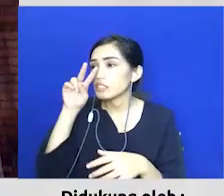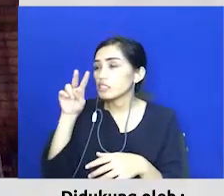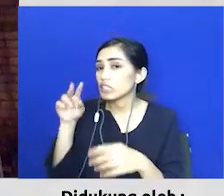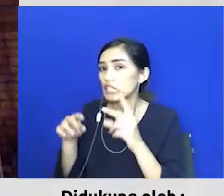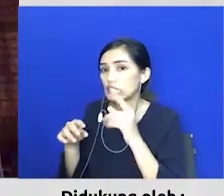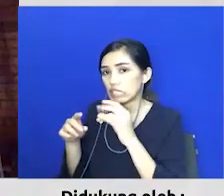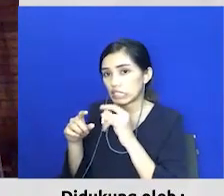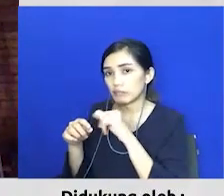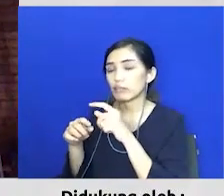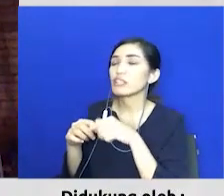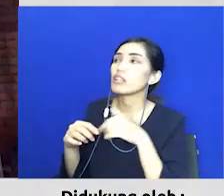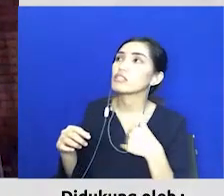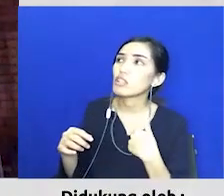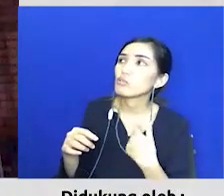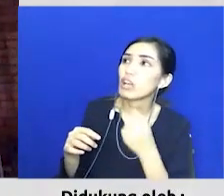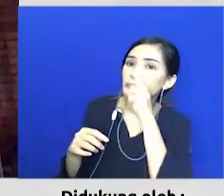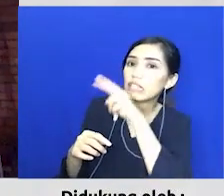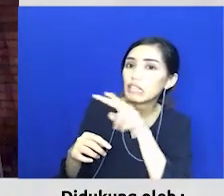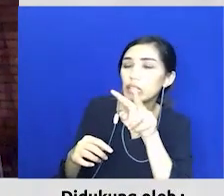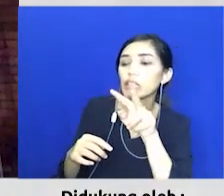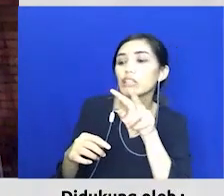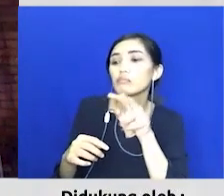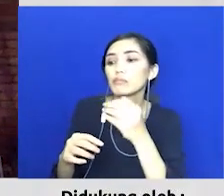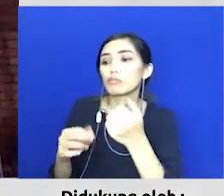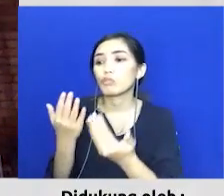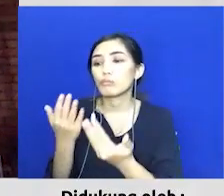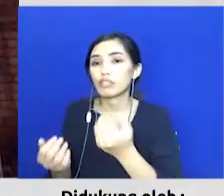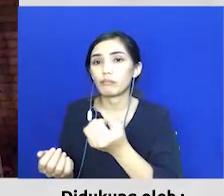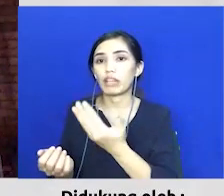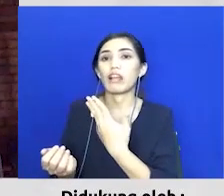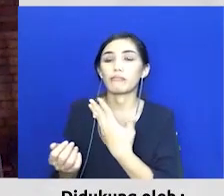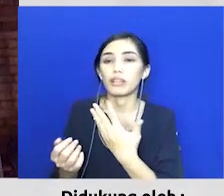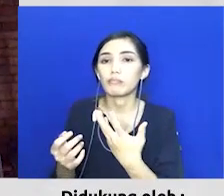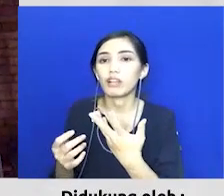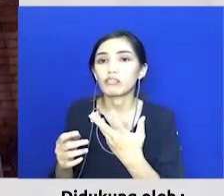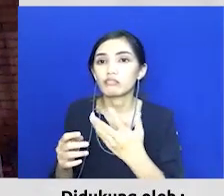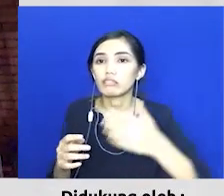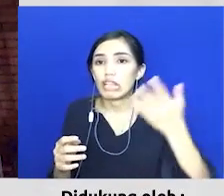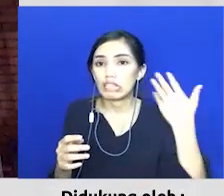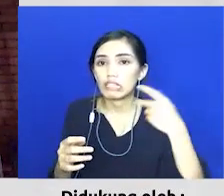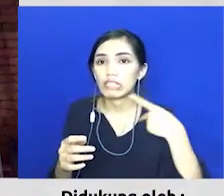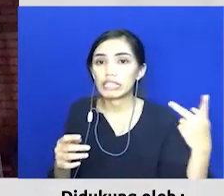kita membaca ini generasi Pak Usmar Ismail, Pak Asrul Sani,